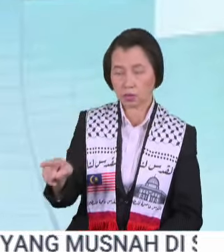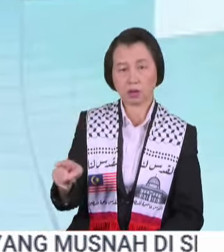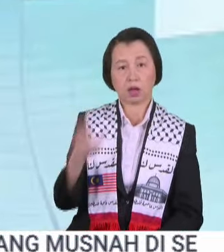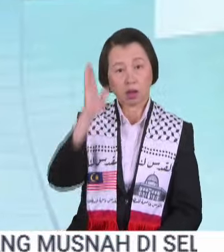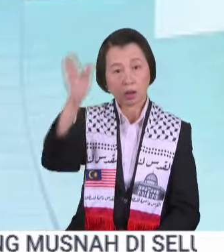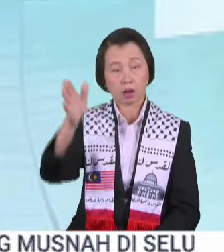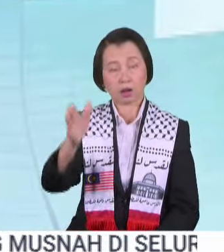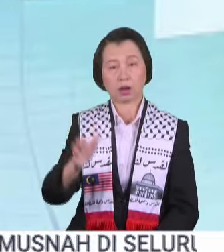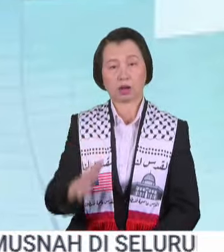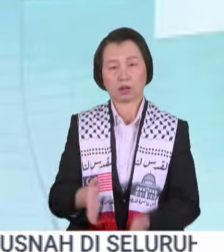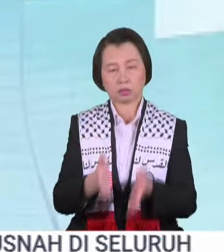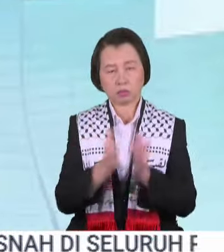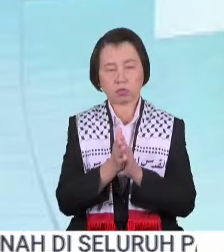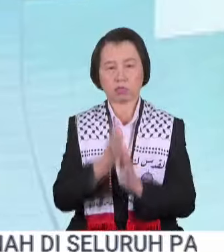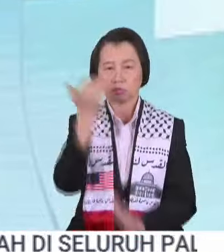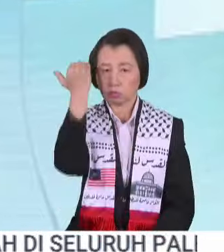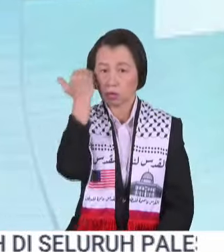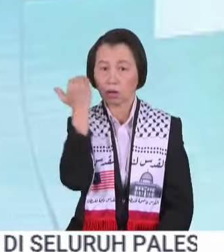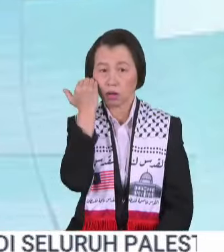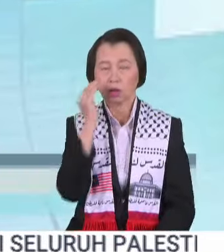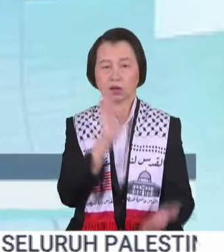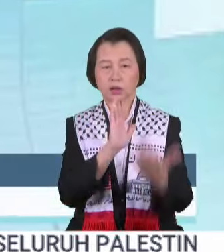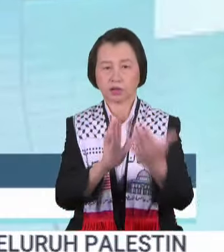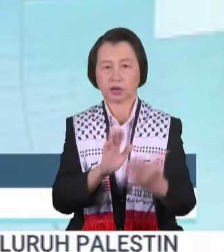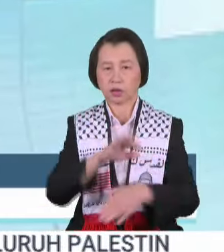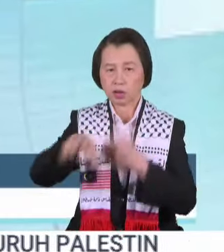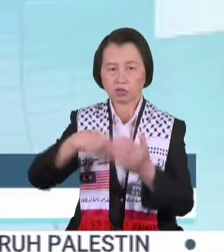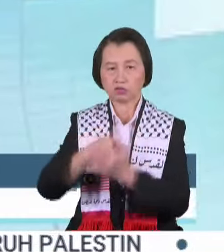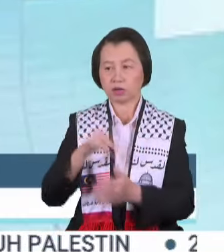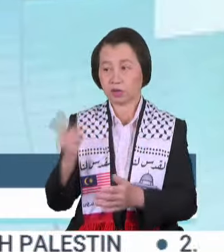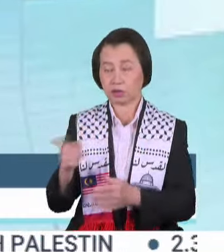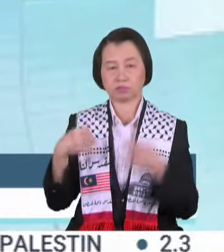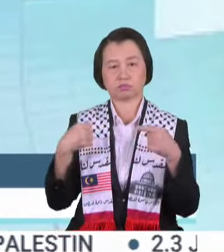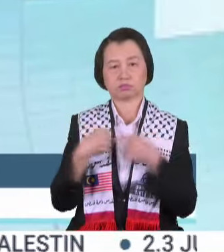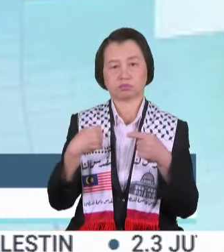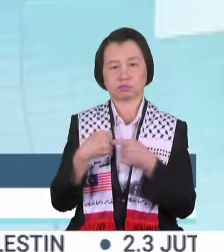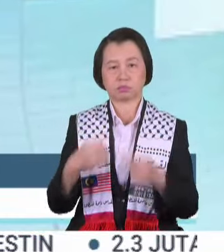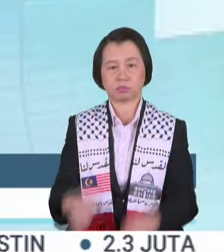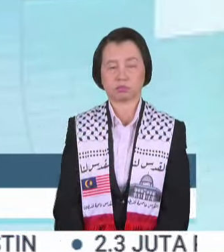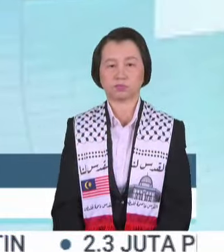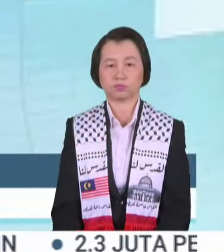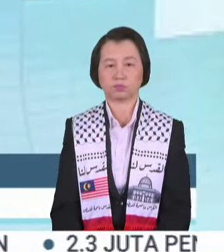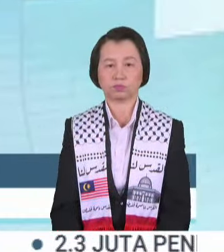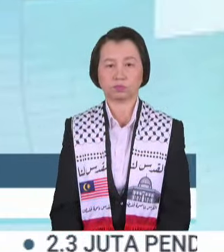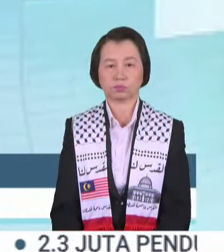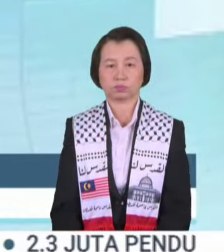Hawari bagaimanapun mohon dibicarakan terhadap kesemua pertuduhan.